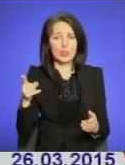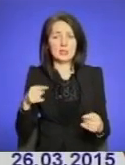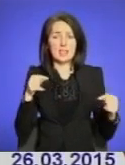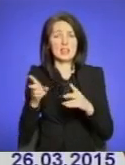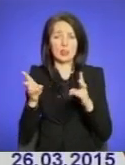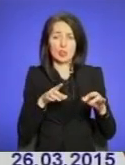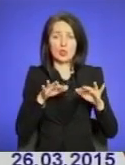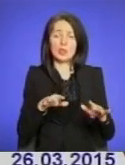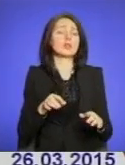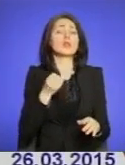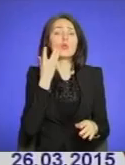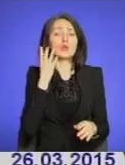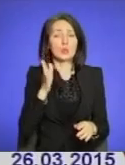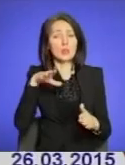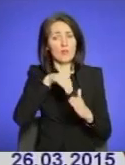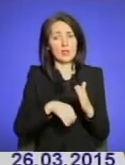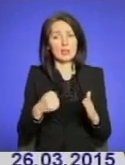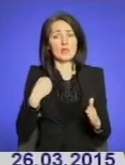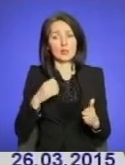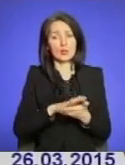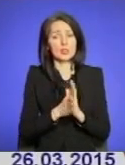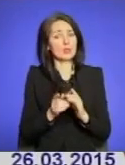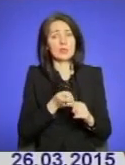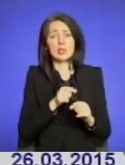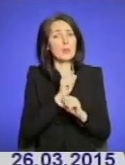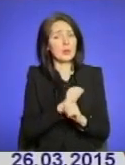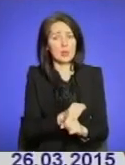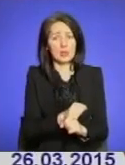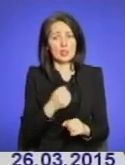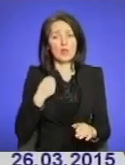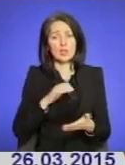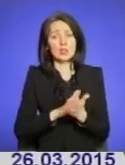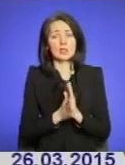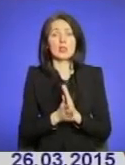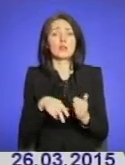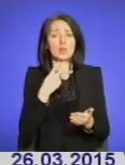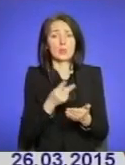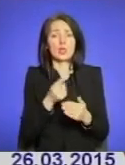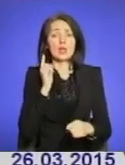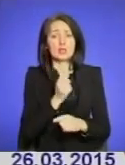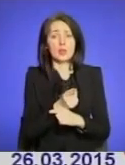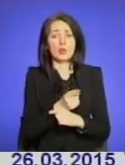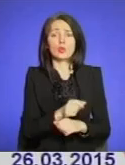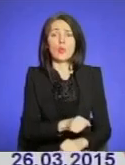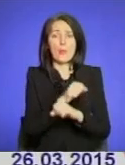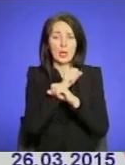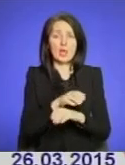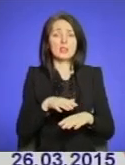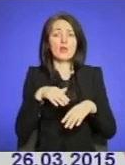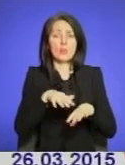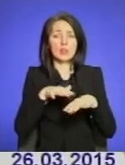введенням воєнного стану вона однозначно припиняється. Воєнний стан передбачає заборону пікетів, мітингів, страйків, відключення